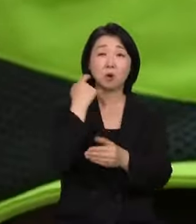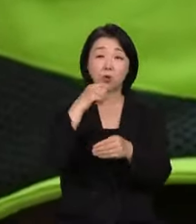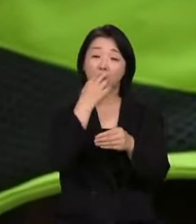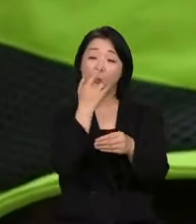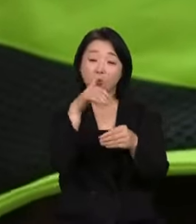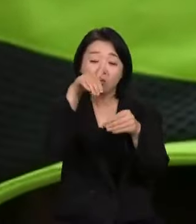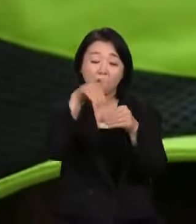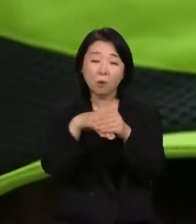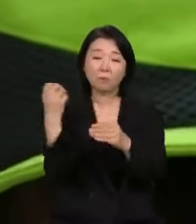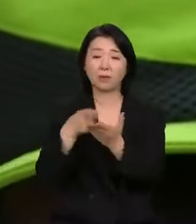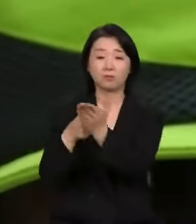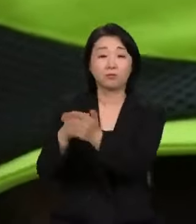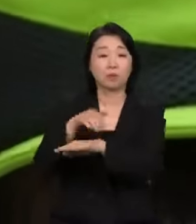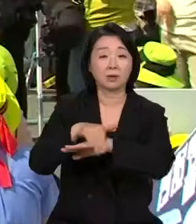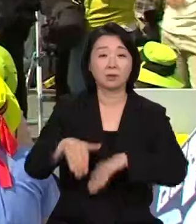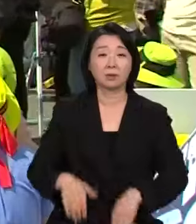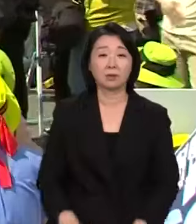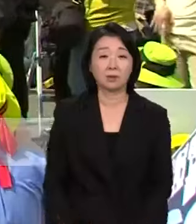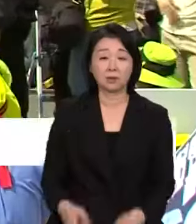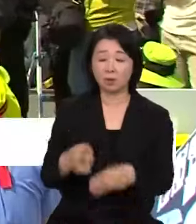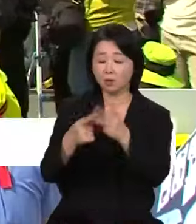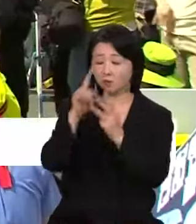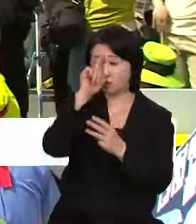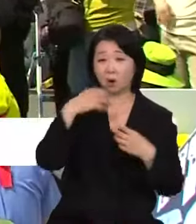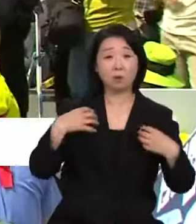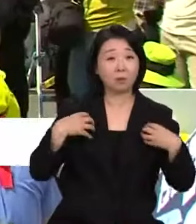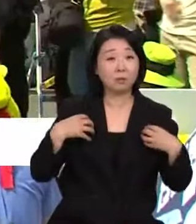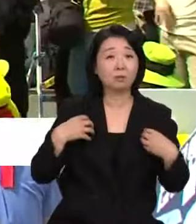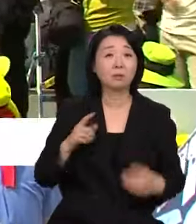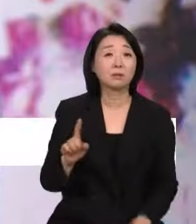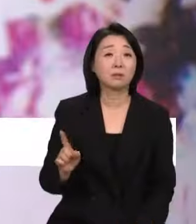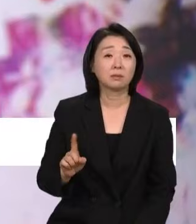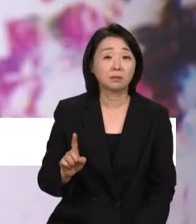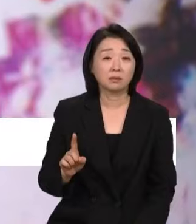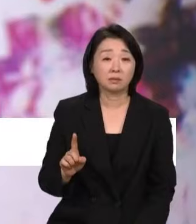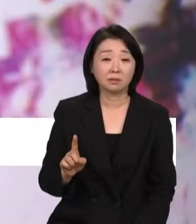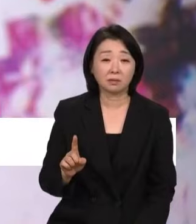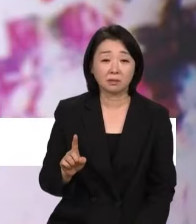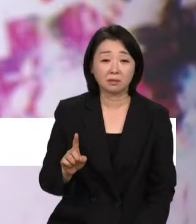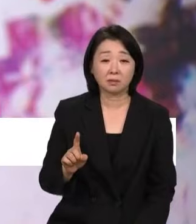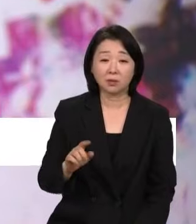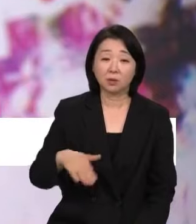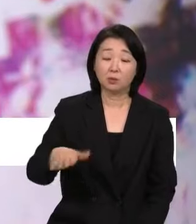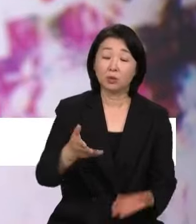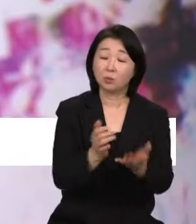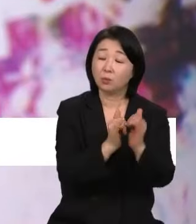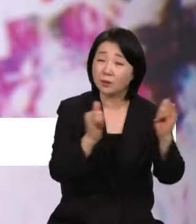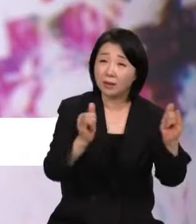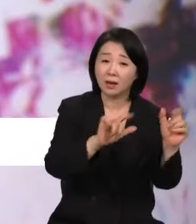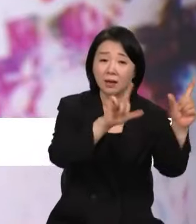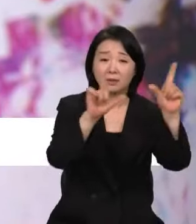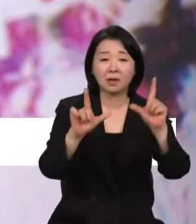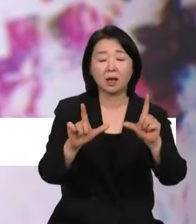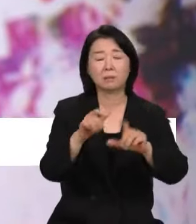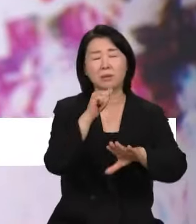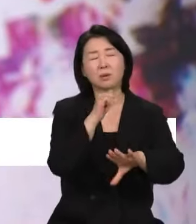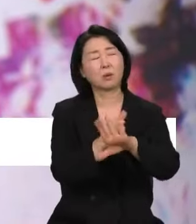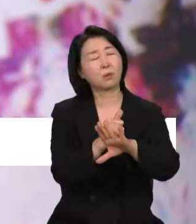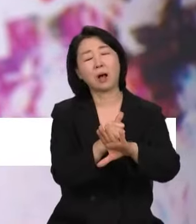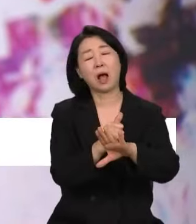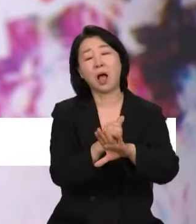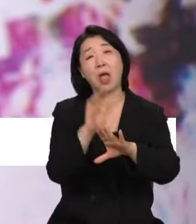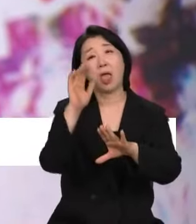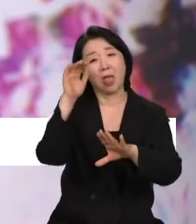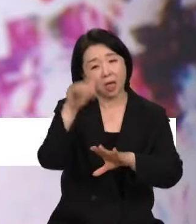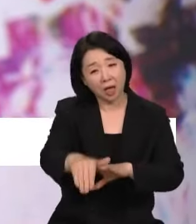재추진을 요구했습니다. 윤석열 정권 2년, 우리 노동자의 삶은 나락으로